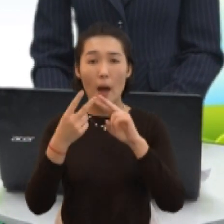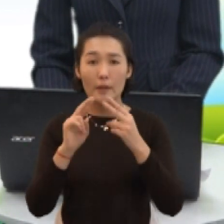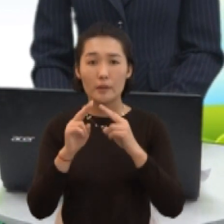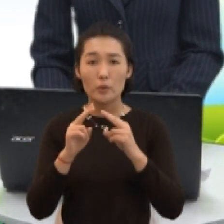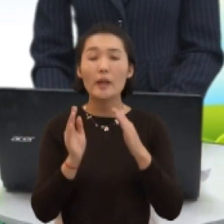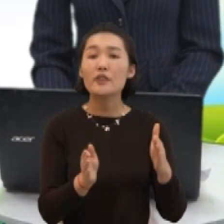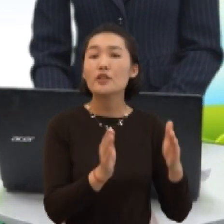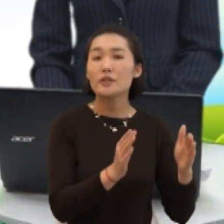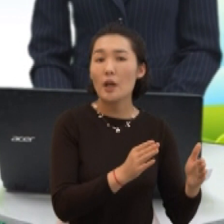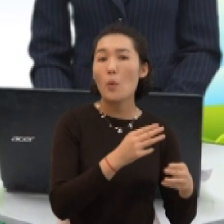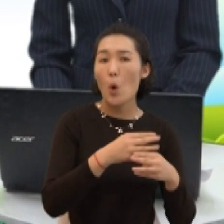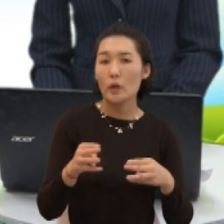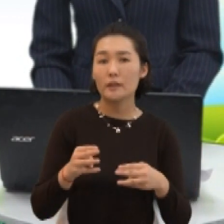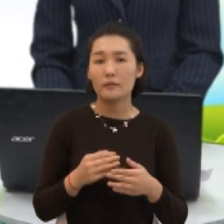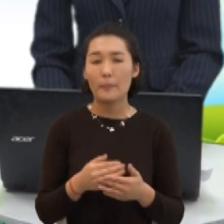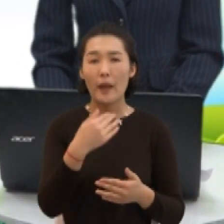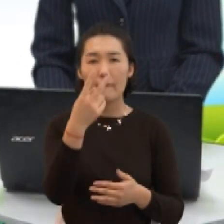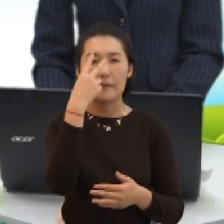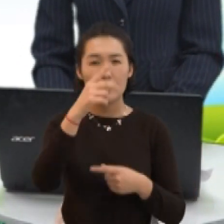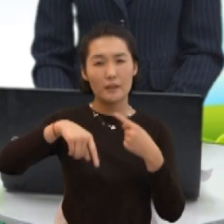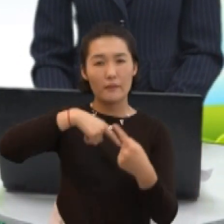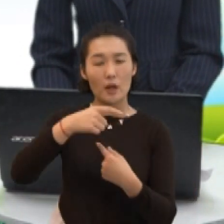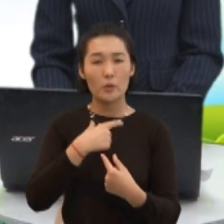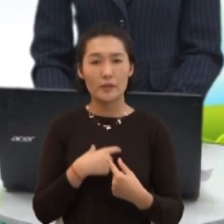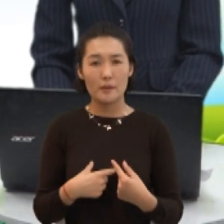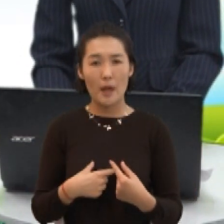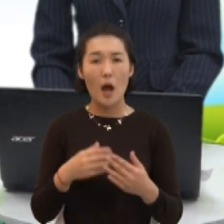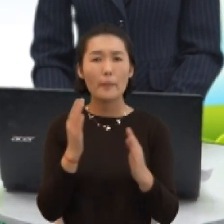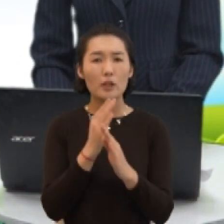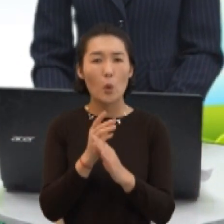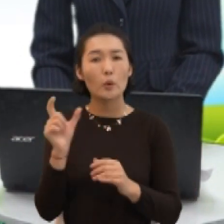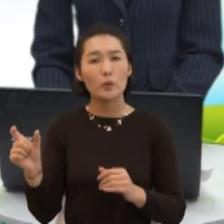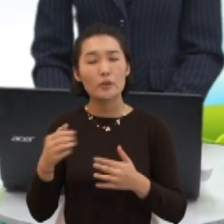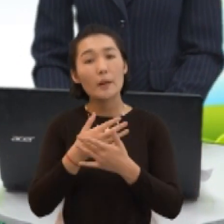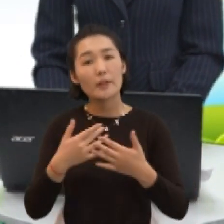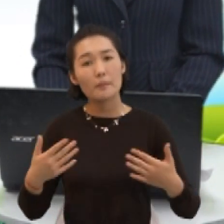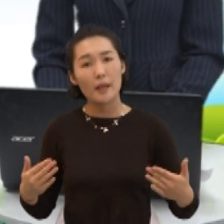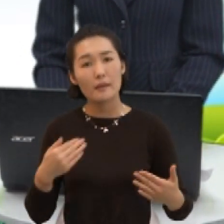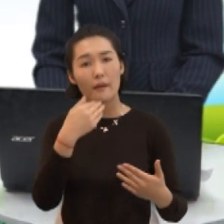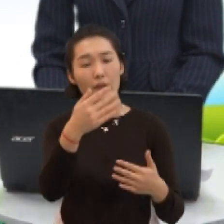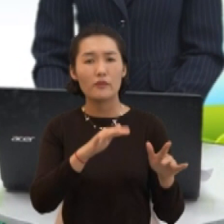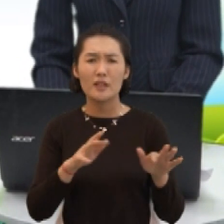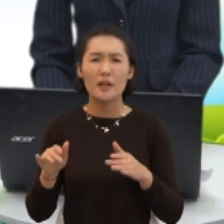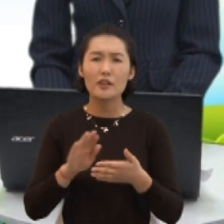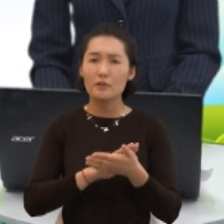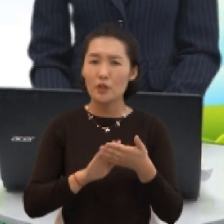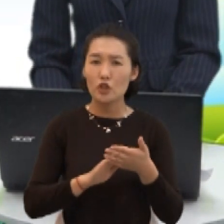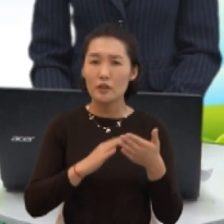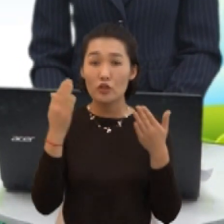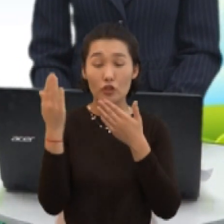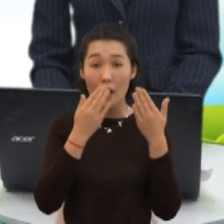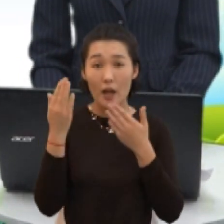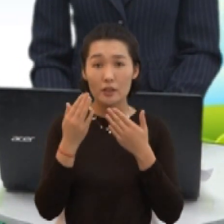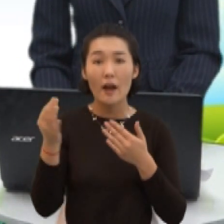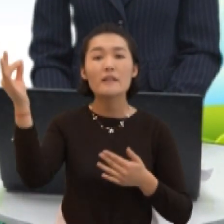органов. Вы видите вокруг себя природу, людей, предметы. Вы двигаетесь, пишете,